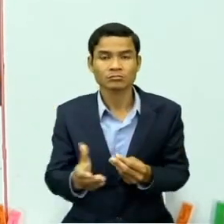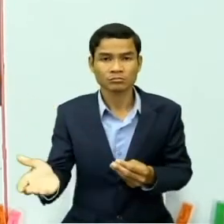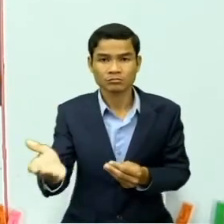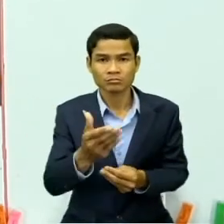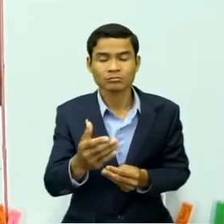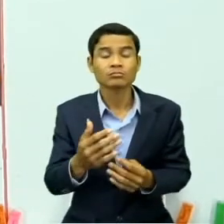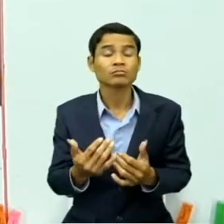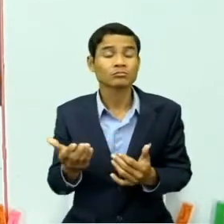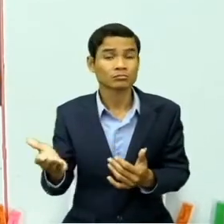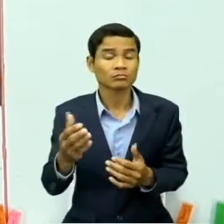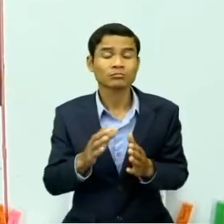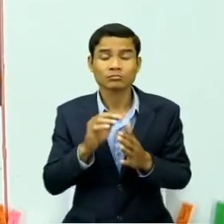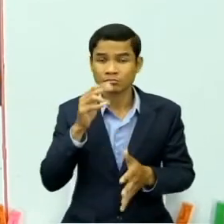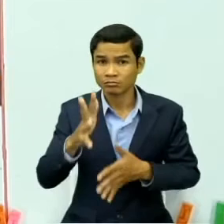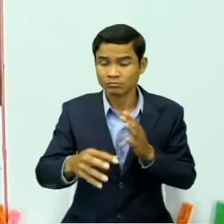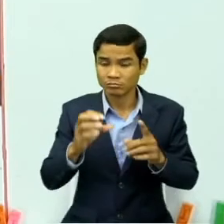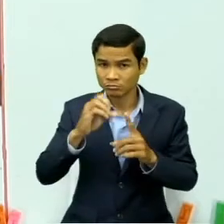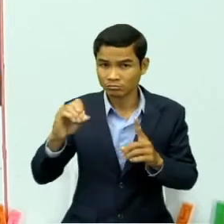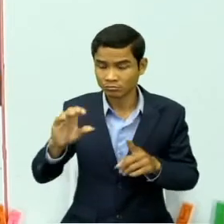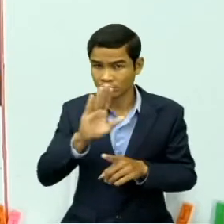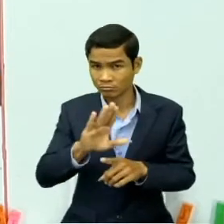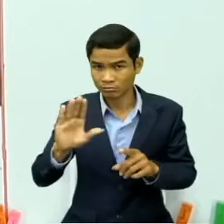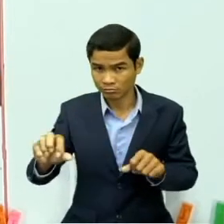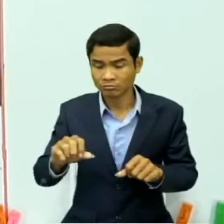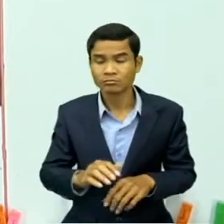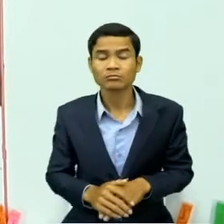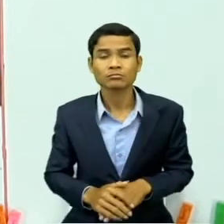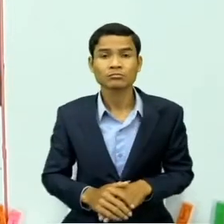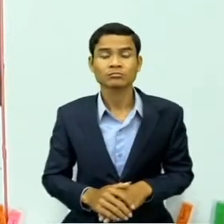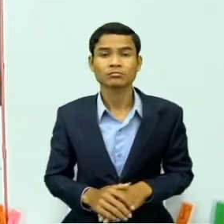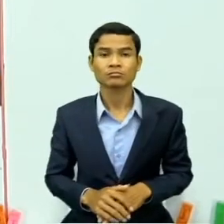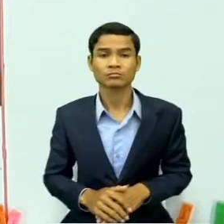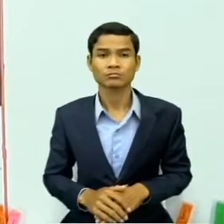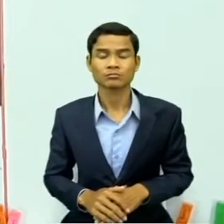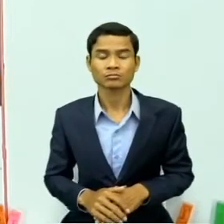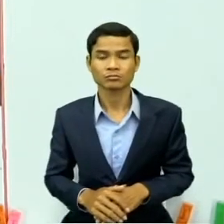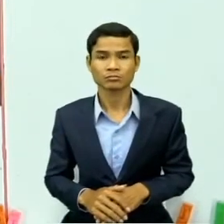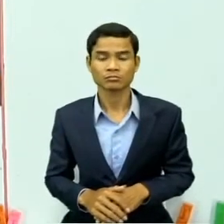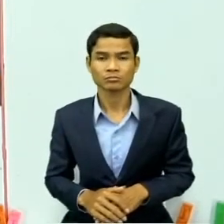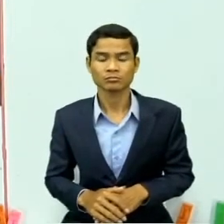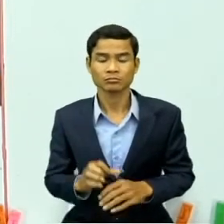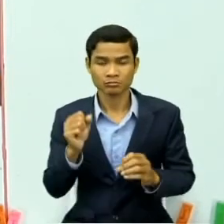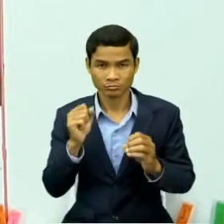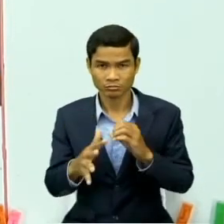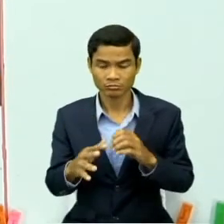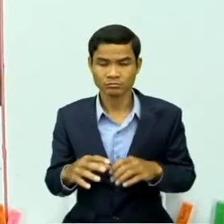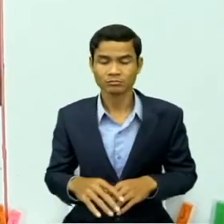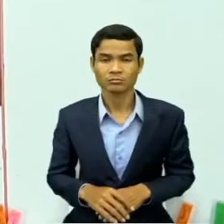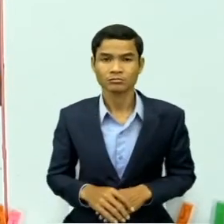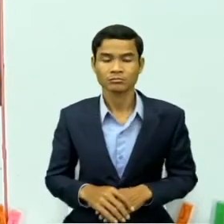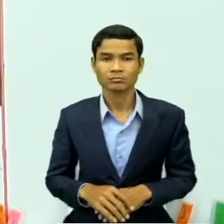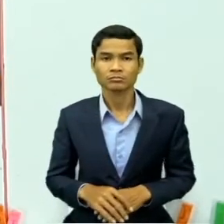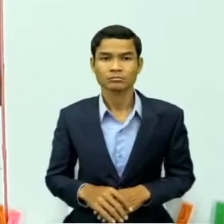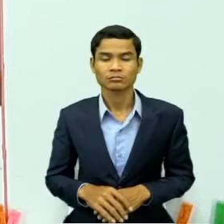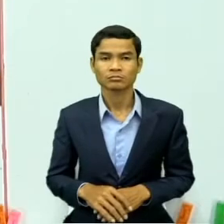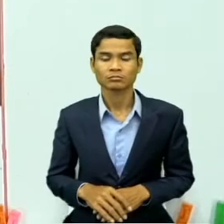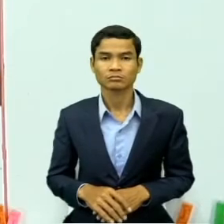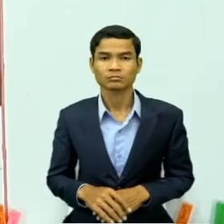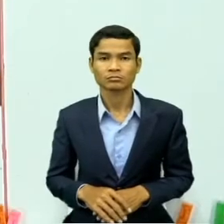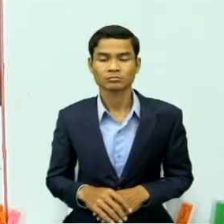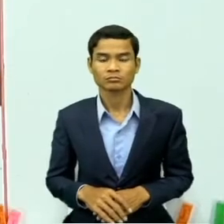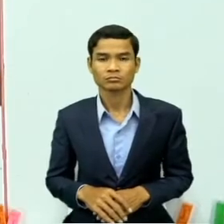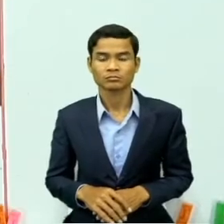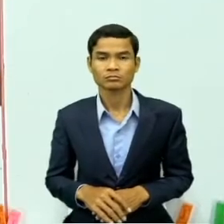con cho rốn ăn là bác bác luôn anh vinh mà đòn nè chà chấp đàm